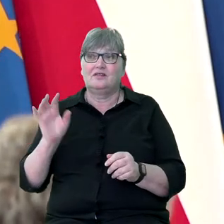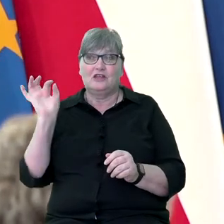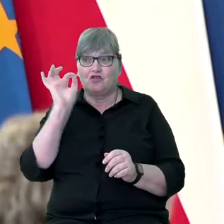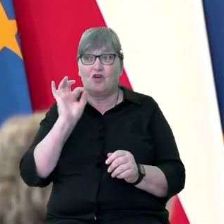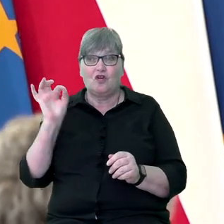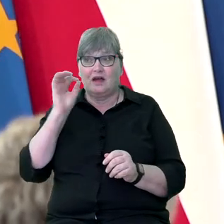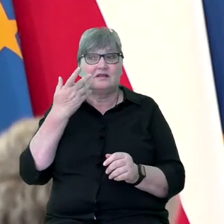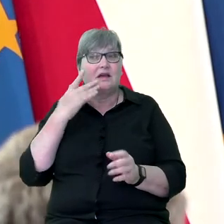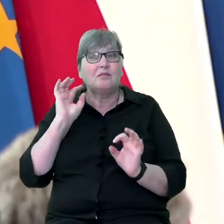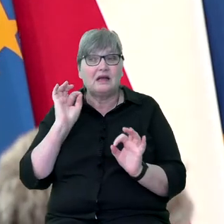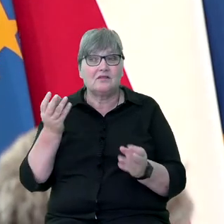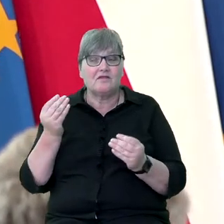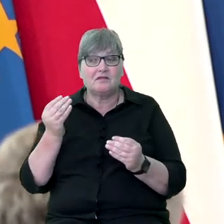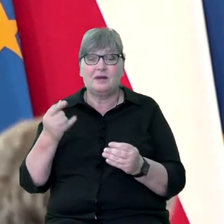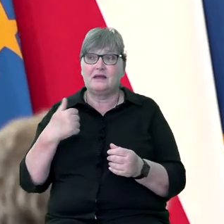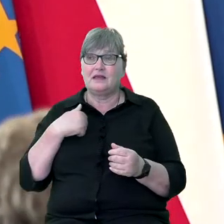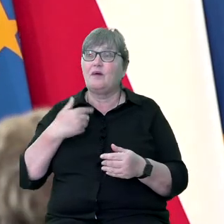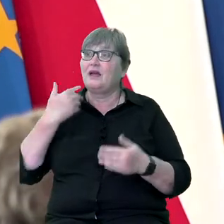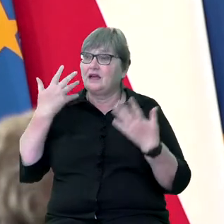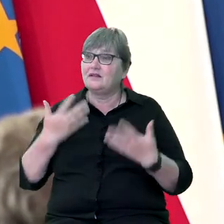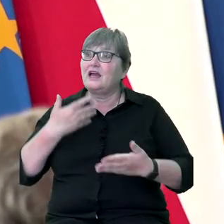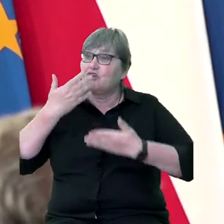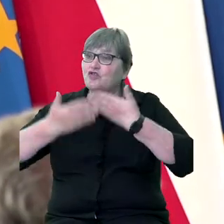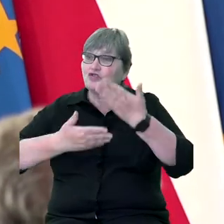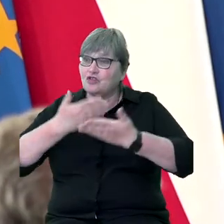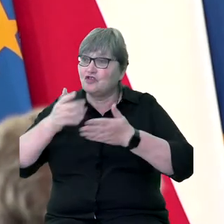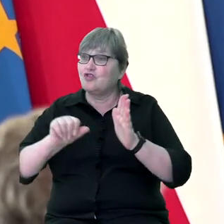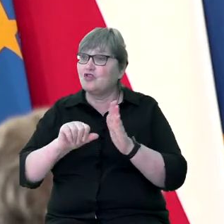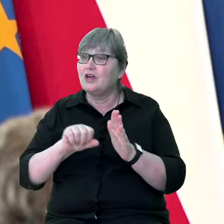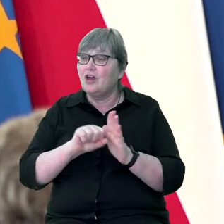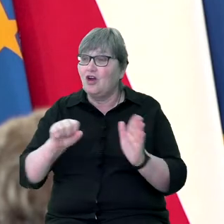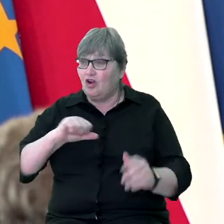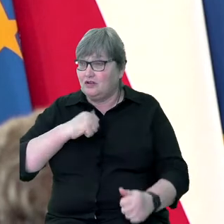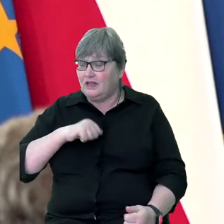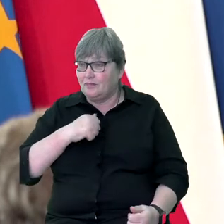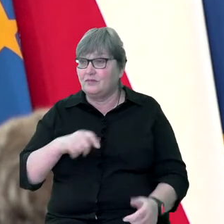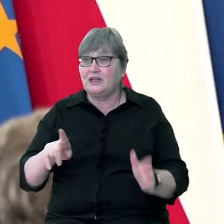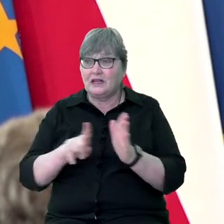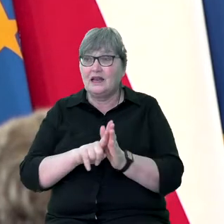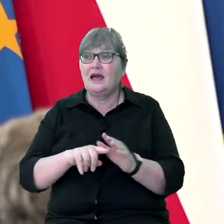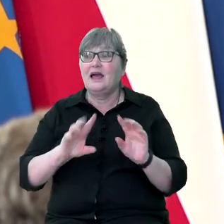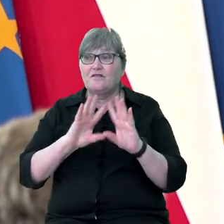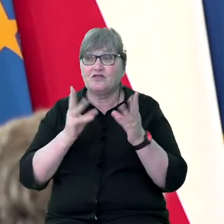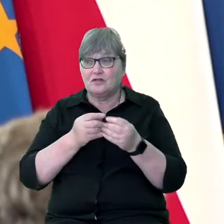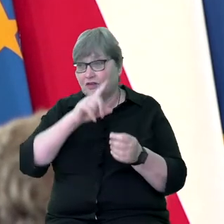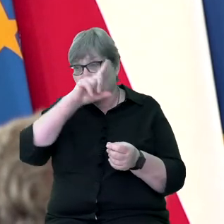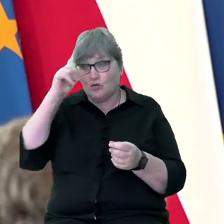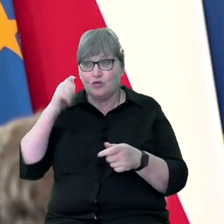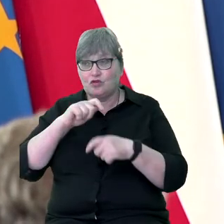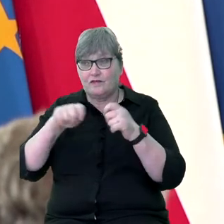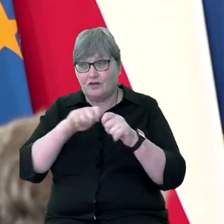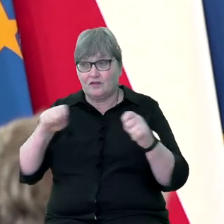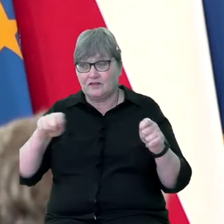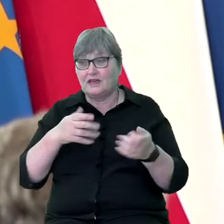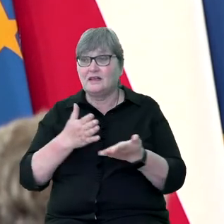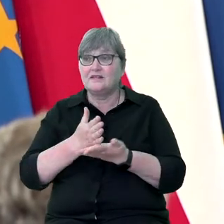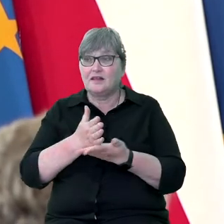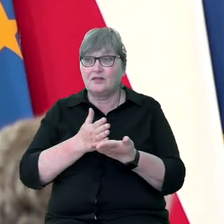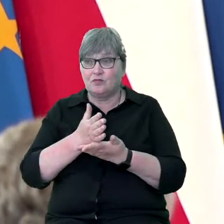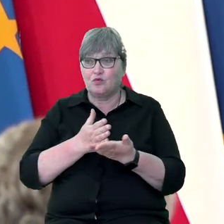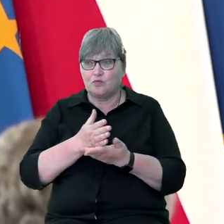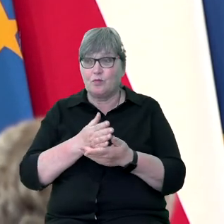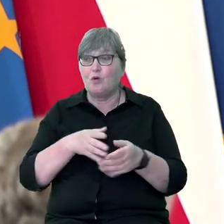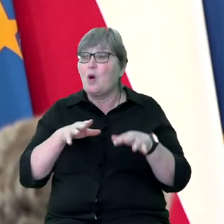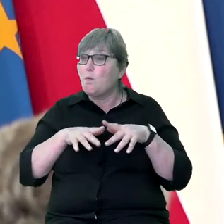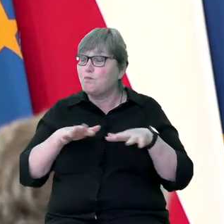złożyć osobiście życzenia ode mnie dla wszystkich ludzi związanych ze służbą publiczną. Wszystkiego, wszystkiego